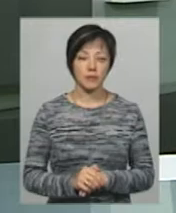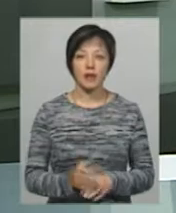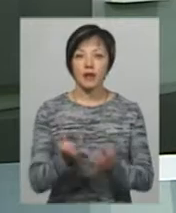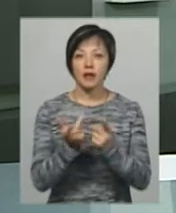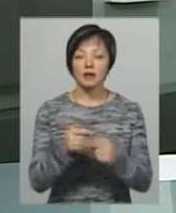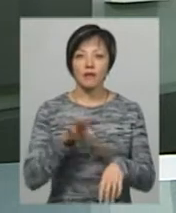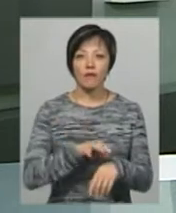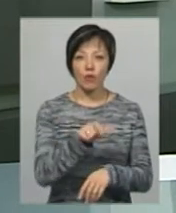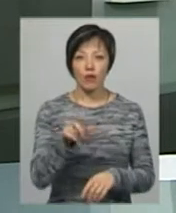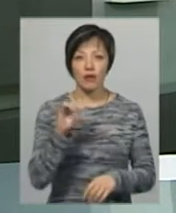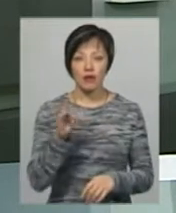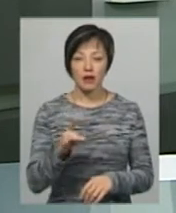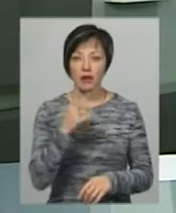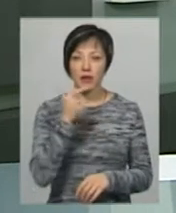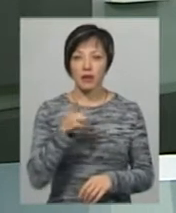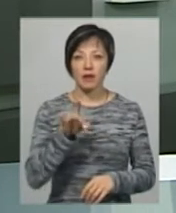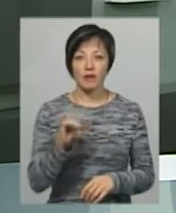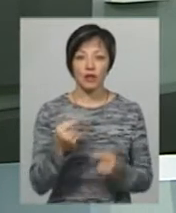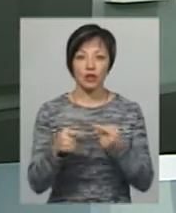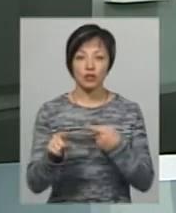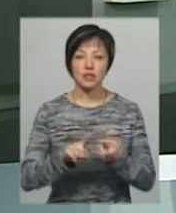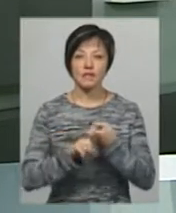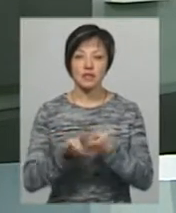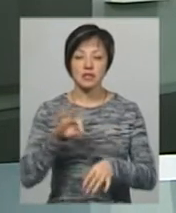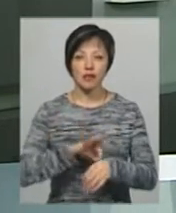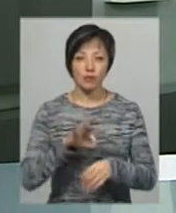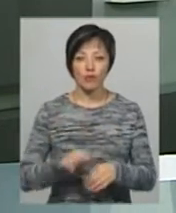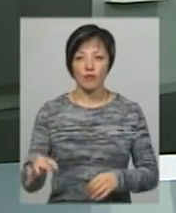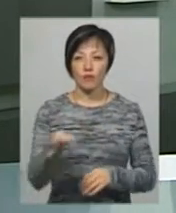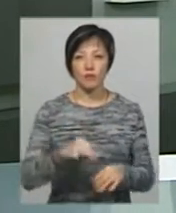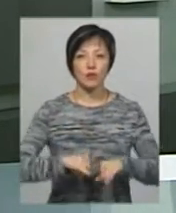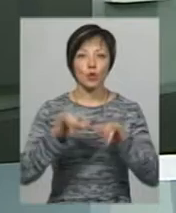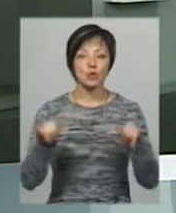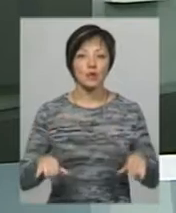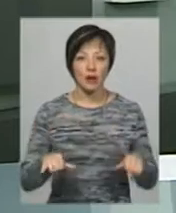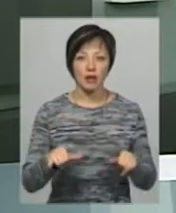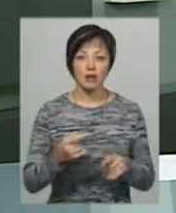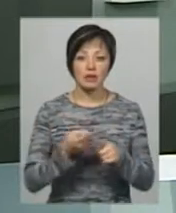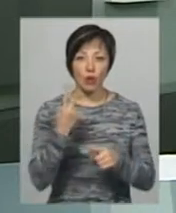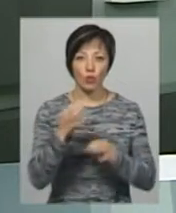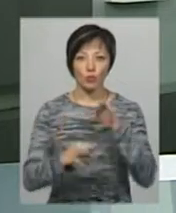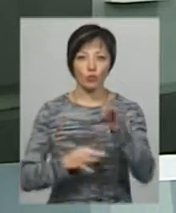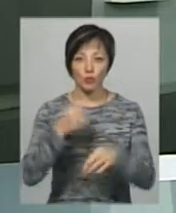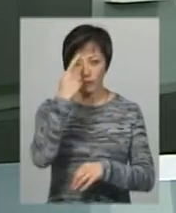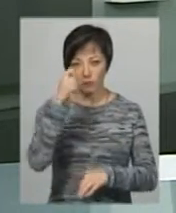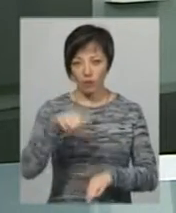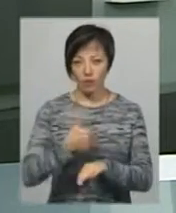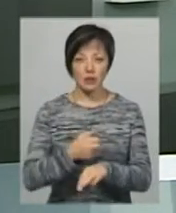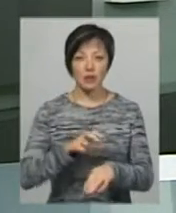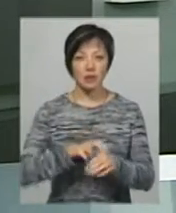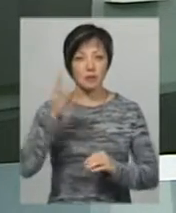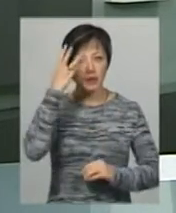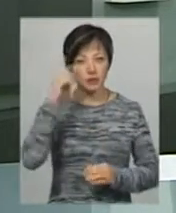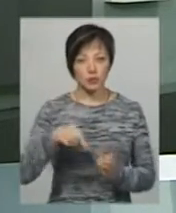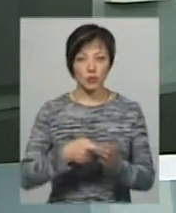Кількість хворих на кір, грип, ГРВІ та інші інфекційні захворювання в області зростає. За добу, повідомляє головний лікар